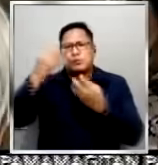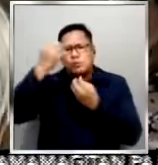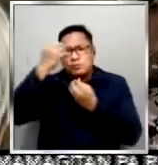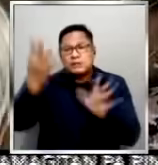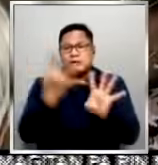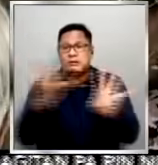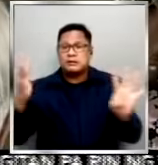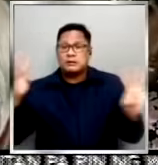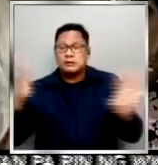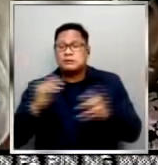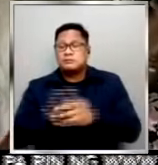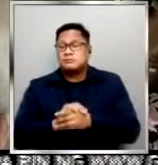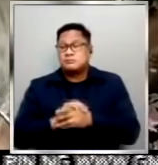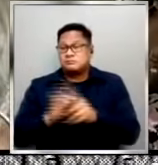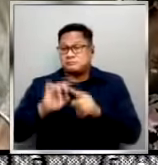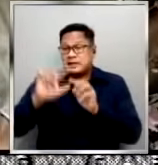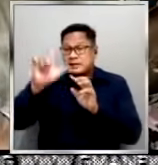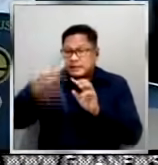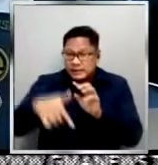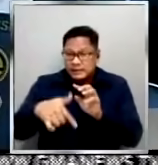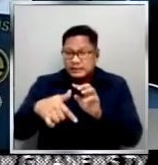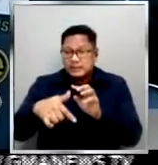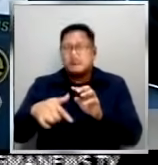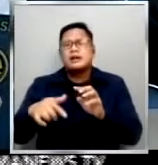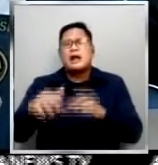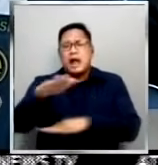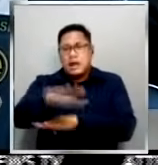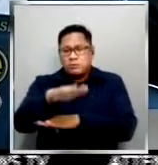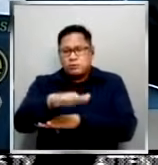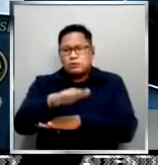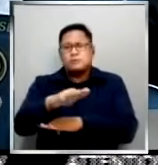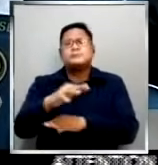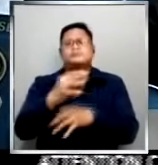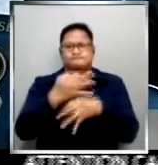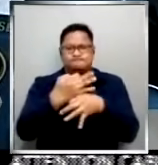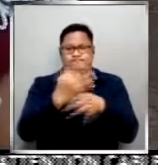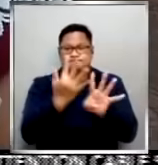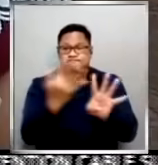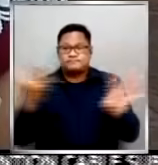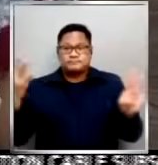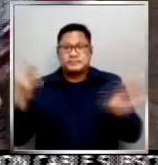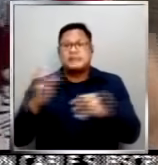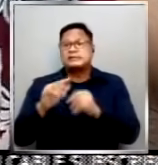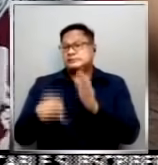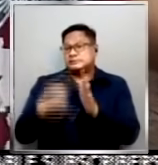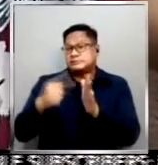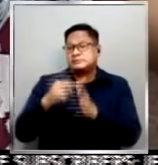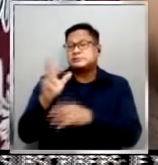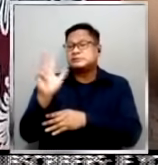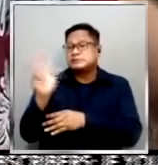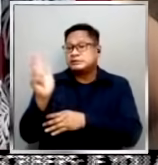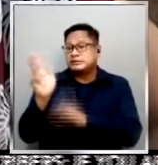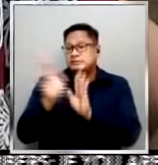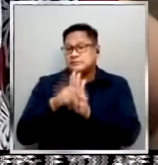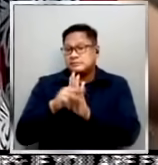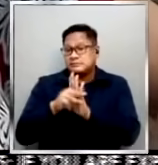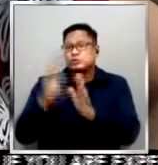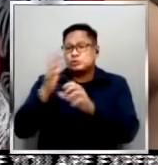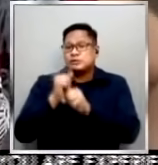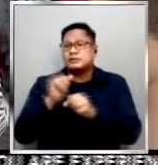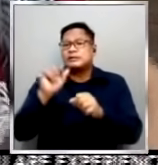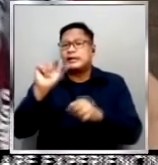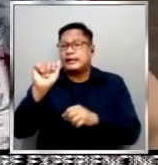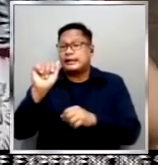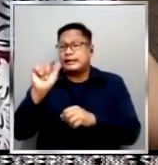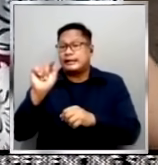hapon. Ang ilan, 30 minutes lang daw naghintay para makuha ang ATM card. Kaninang umaga galing na kami. Kaya lamang